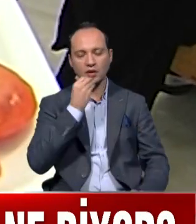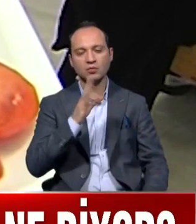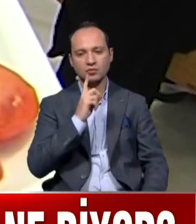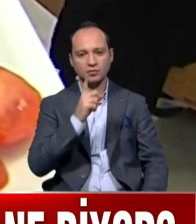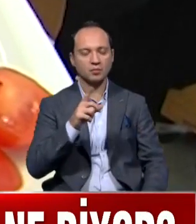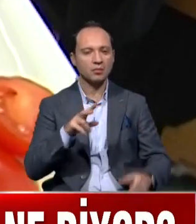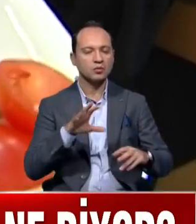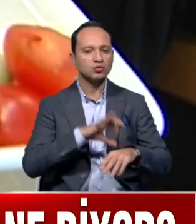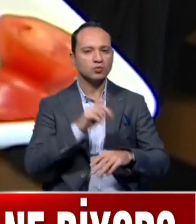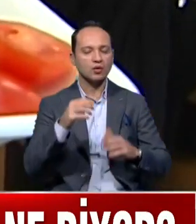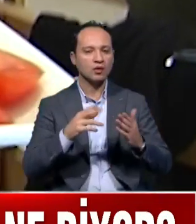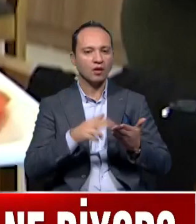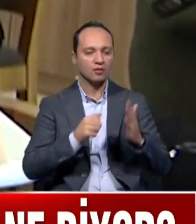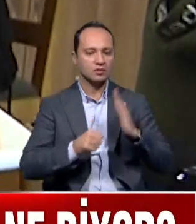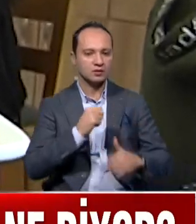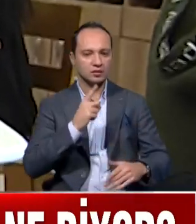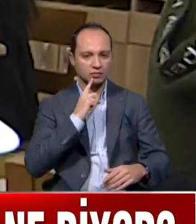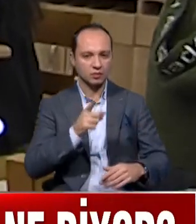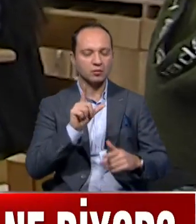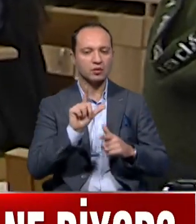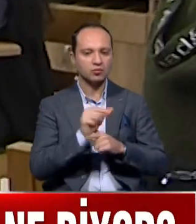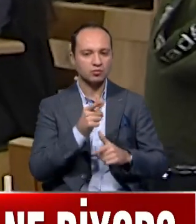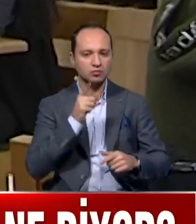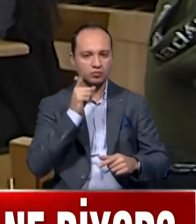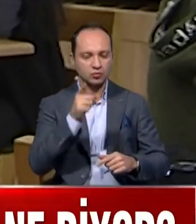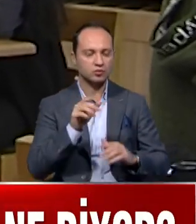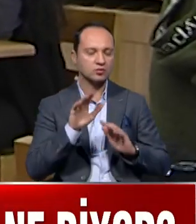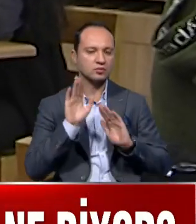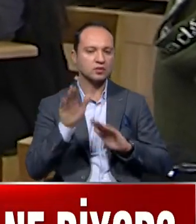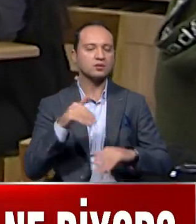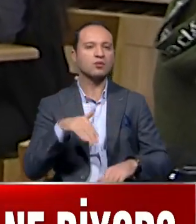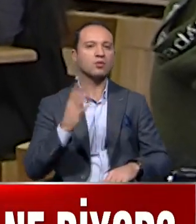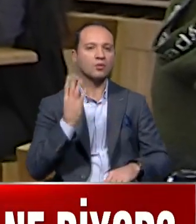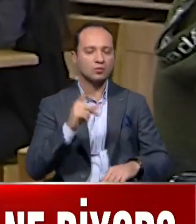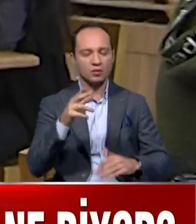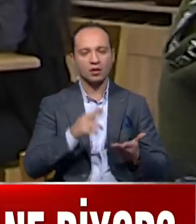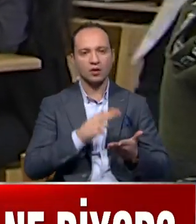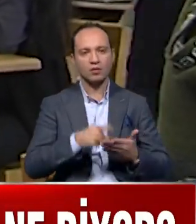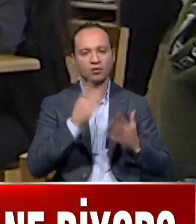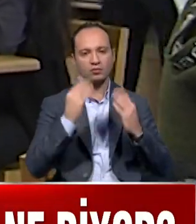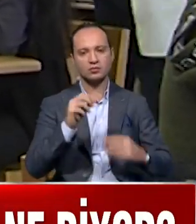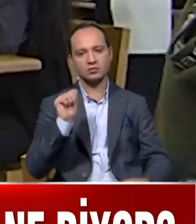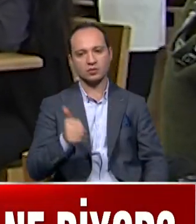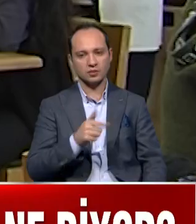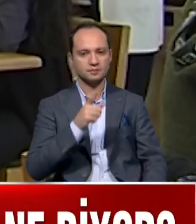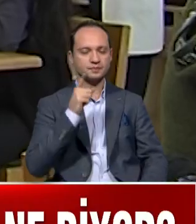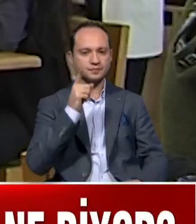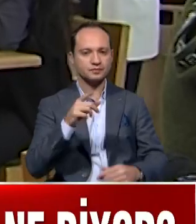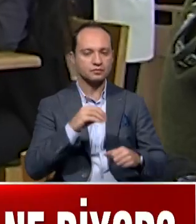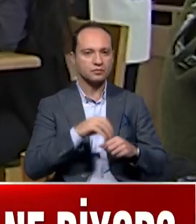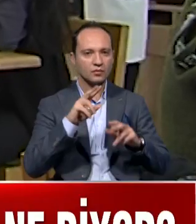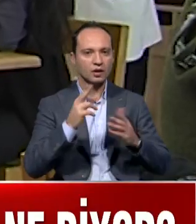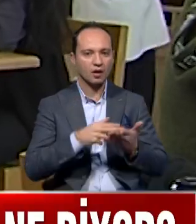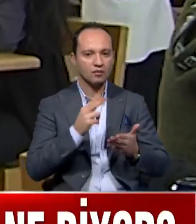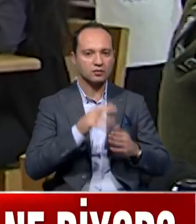Öz kahvaltı yasaklanmalı dedi ancak uzmanlar bunu desteklemedi. Onlara göre kahvaltı oldukça önemli. Peki bu durumda